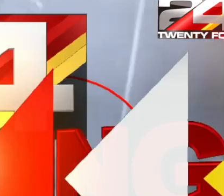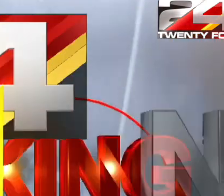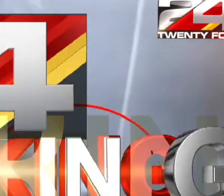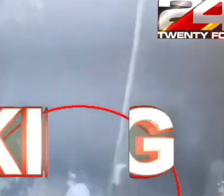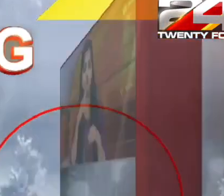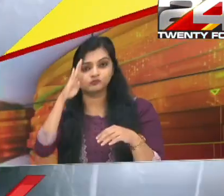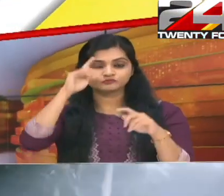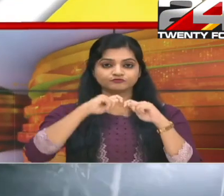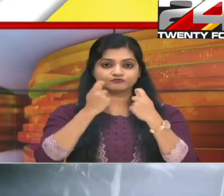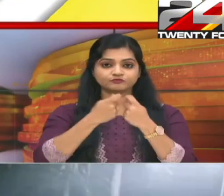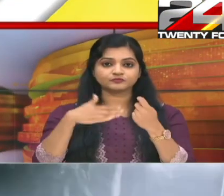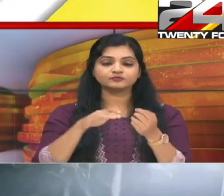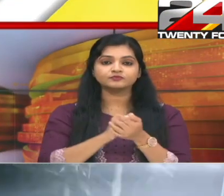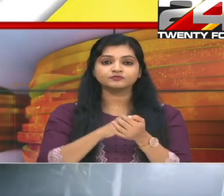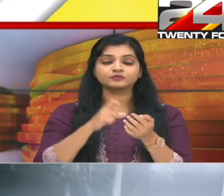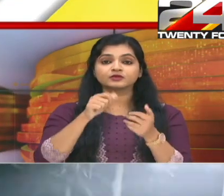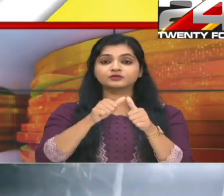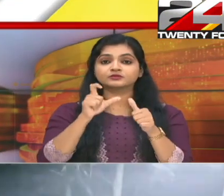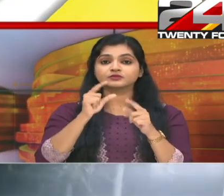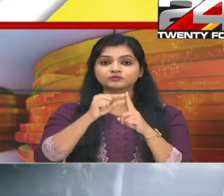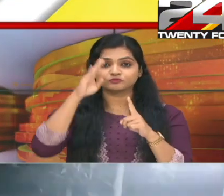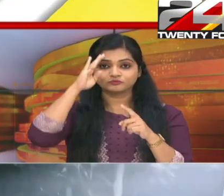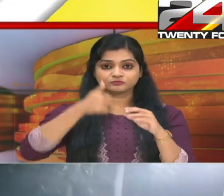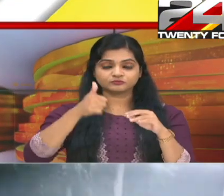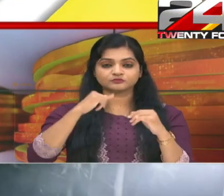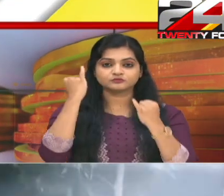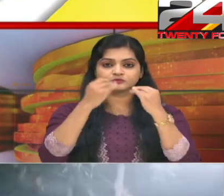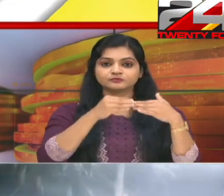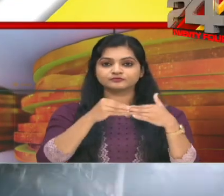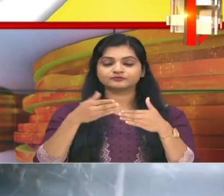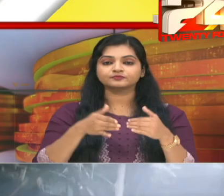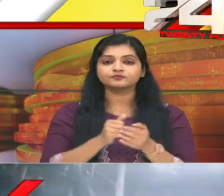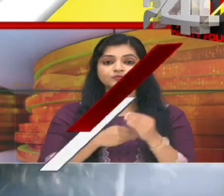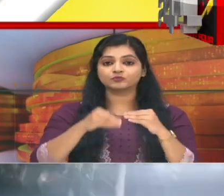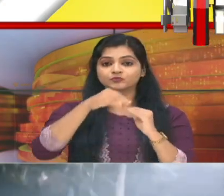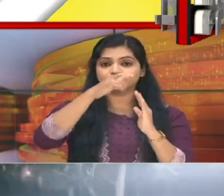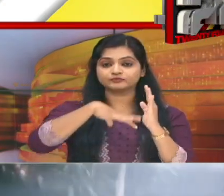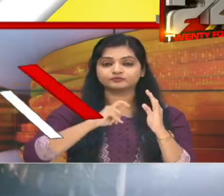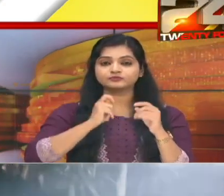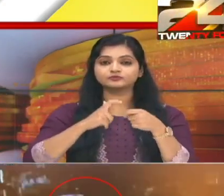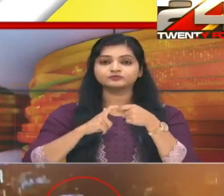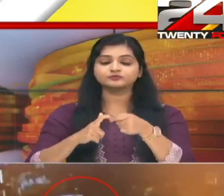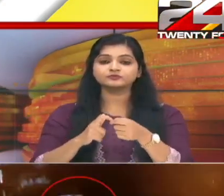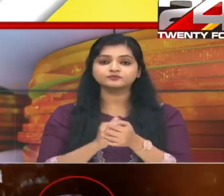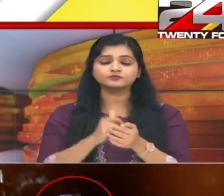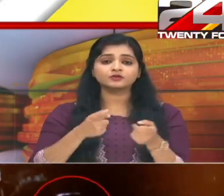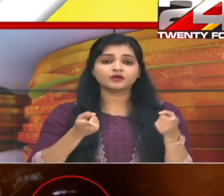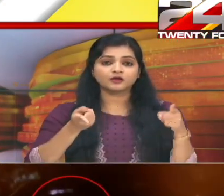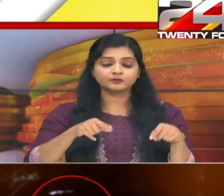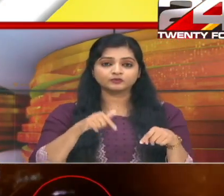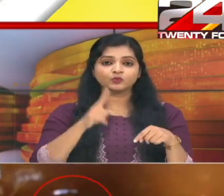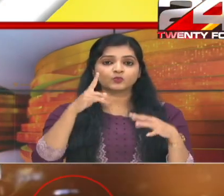പോലീസിനെയും സംഘത്തിൽ ഉൾപ്പെടുത്തി. കാന്റോൺമെന്റ് ഡിസിപിയുടെ നേതൃത്വത്തിലാണ് അന്വേഷണം. ഷഫീദ് റാവുത്തർ നൽകും കൂടുതൽ വിശദാംശങ്ങൾ. ഷഫീദ്, ഈ സംഭവം നടന്ന്